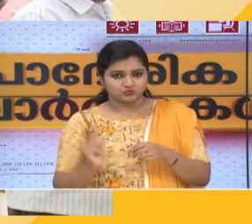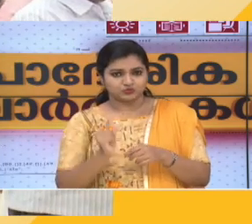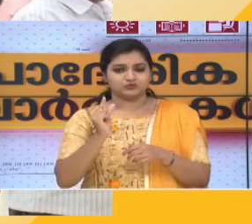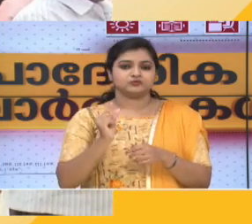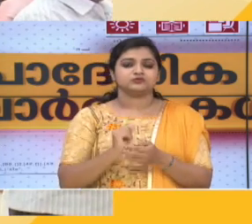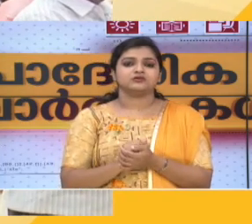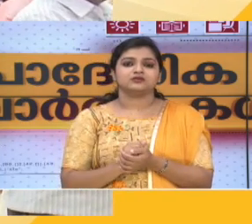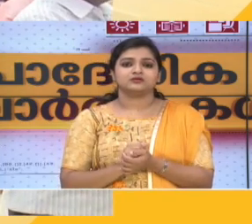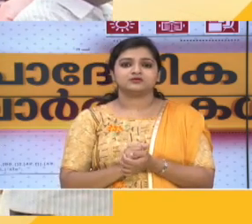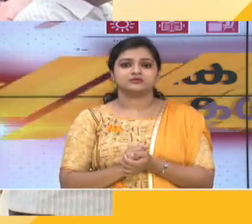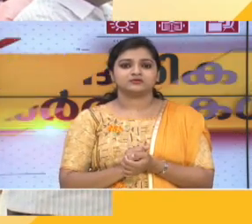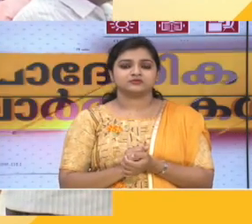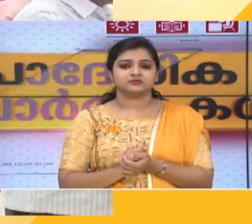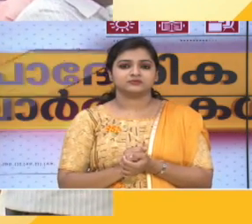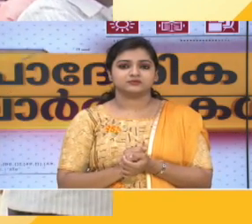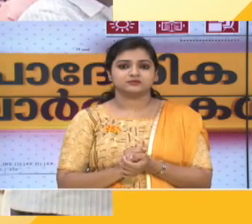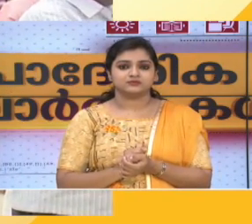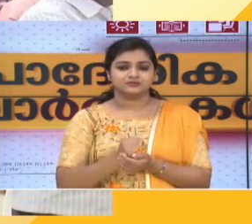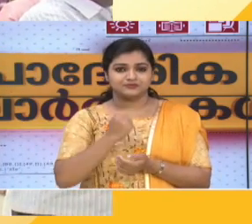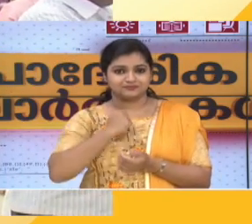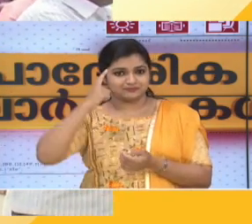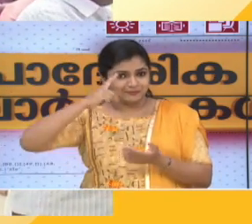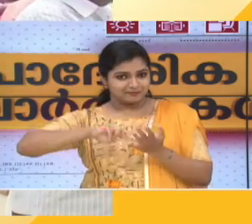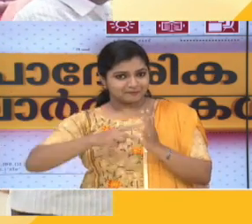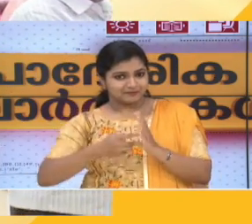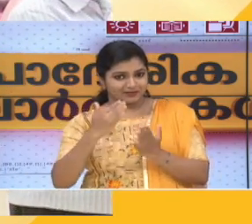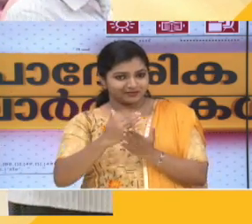ഞങ്ങൾ പിന്നെ തീരുമാനിച്ച കാര്യങ്ങൾ